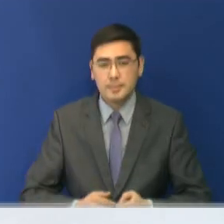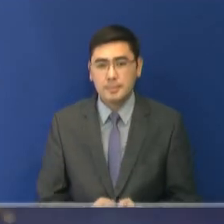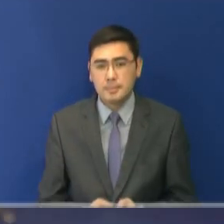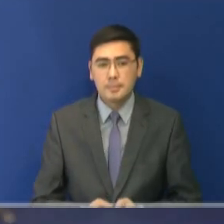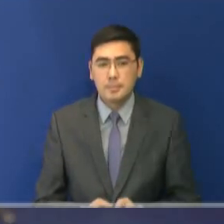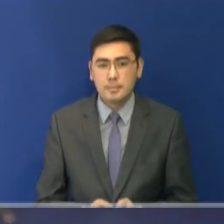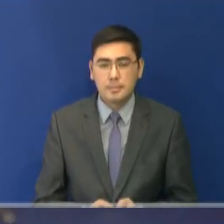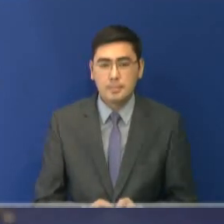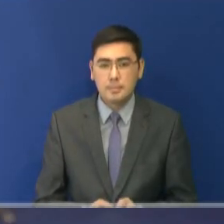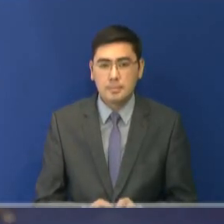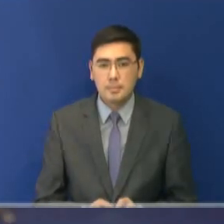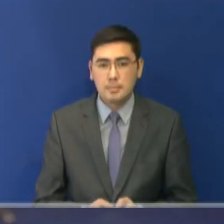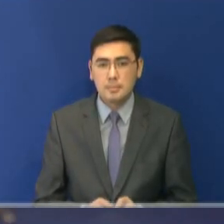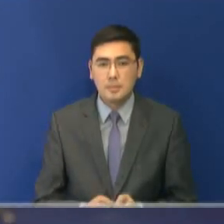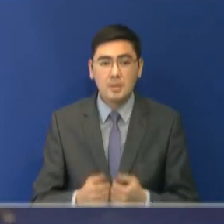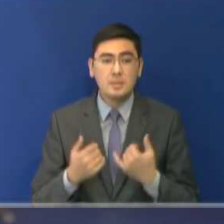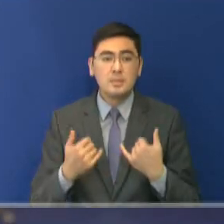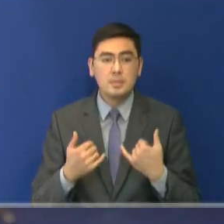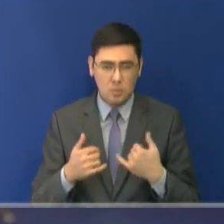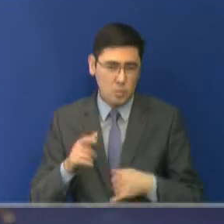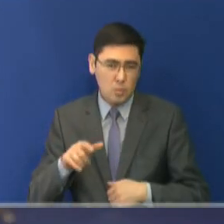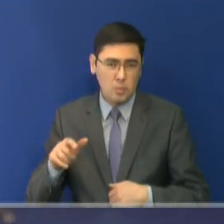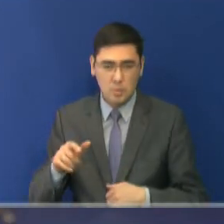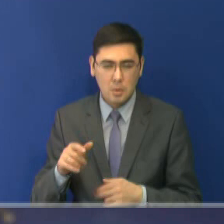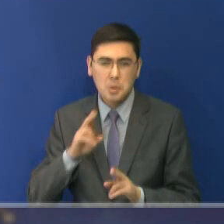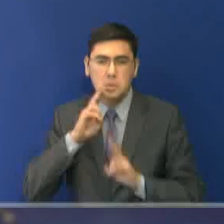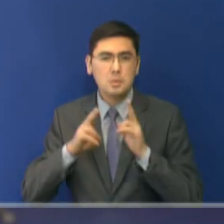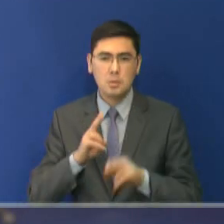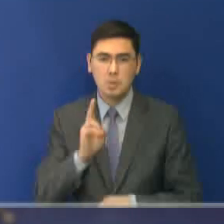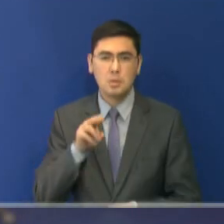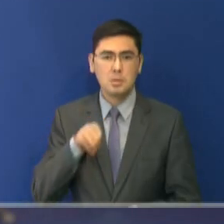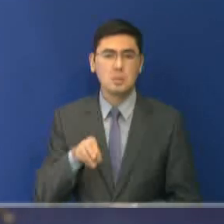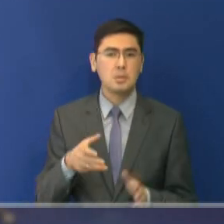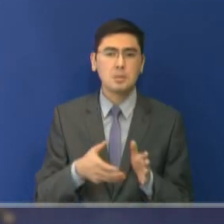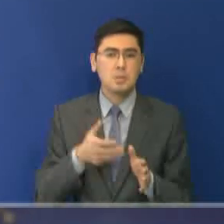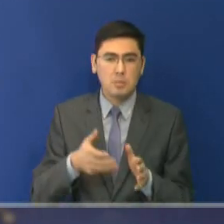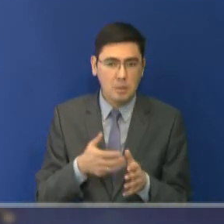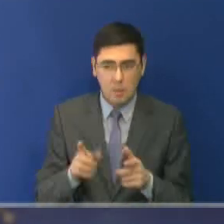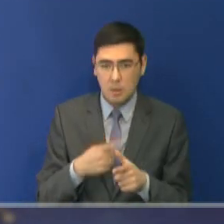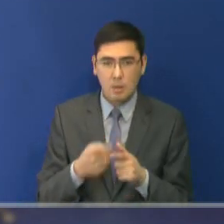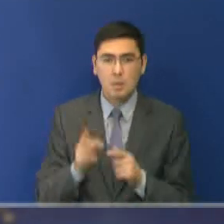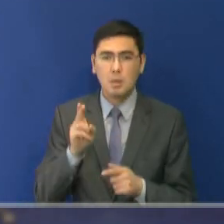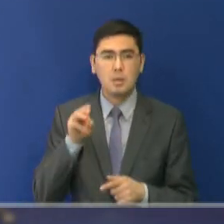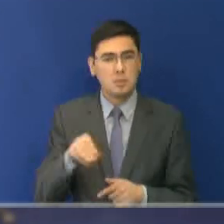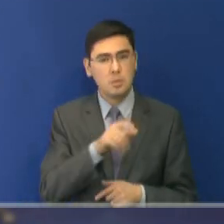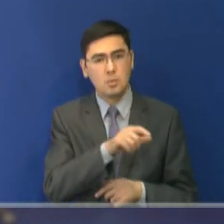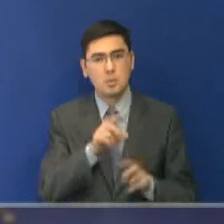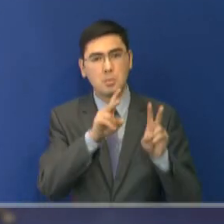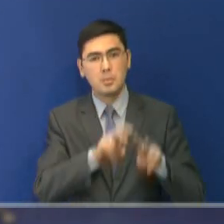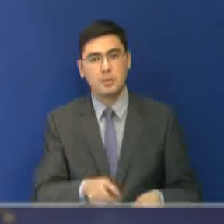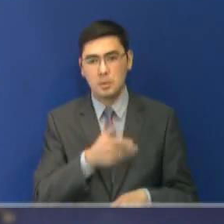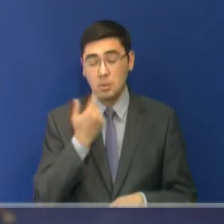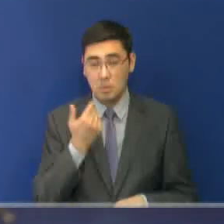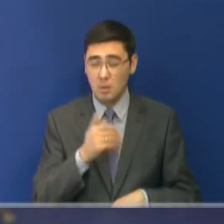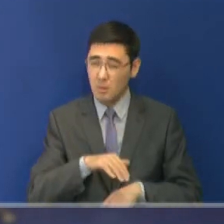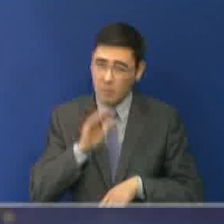вопросы в социальных сетях о том, что не хватает КТ-аппаратов или же не проводится это обследование. Могу